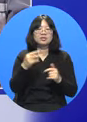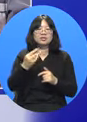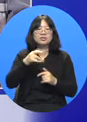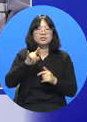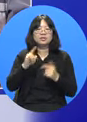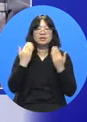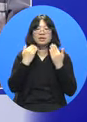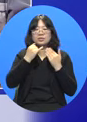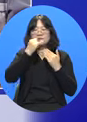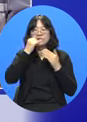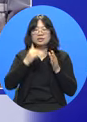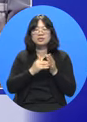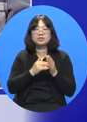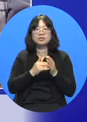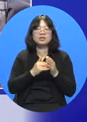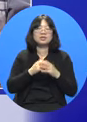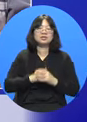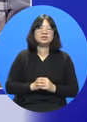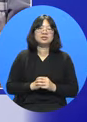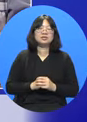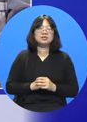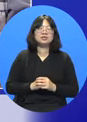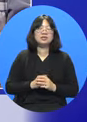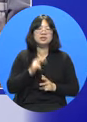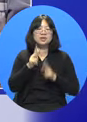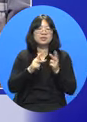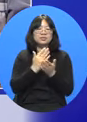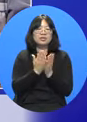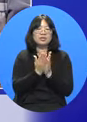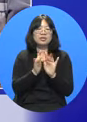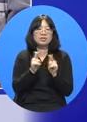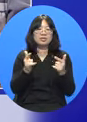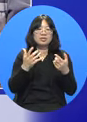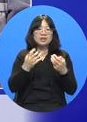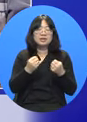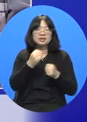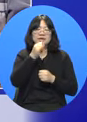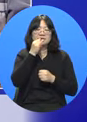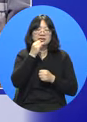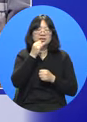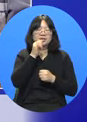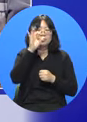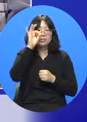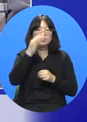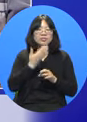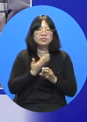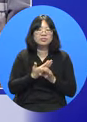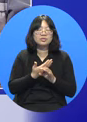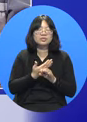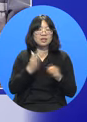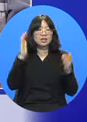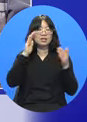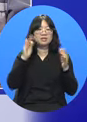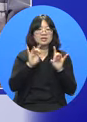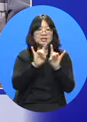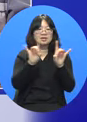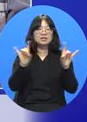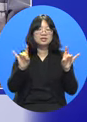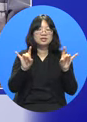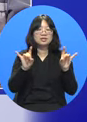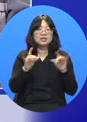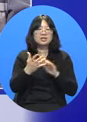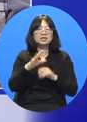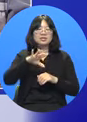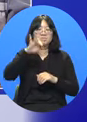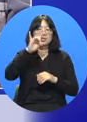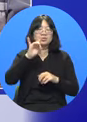학교도 있고 또 중기부에서 운영하고 있는 사업들도 있는데 그런 사업들을 보면은 그 학생들이 선취업을